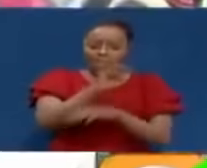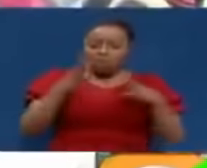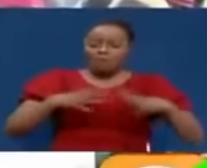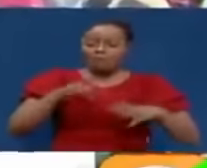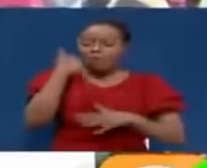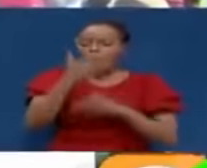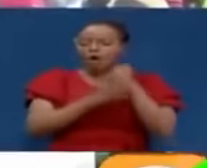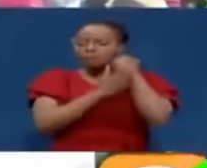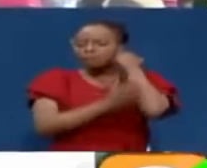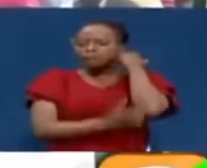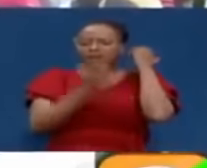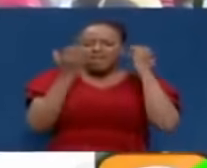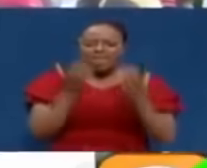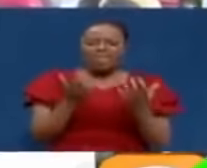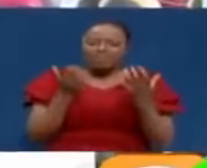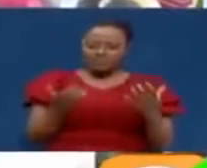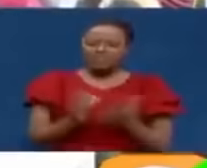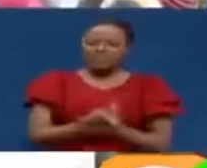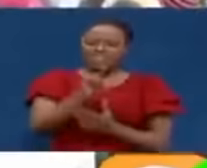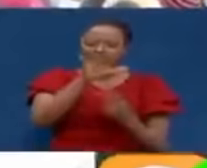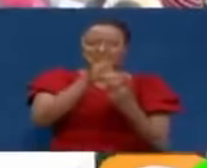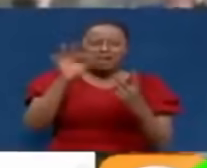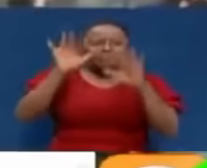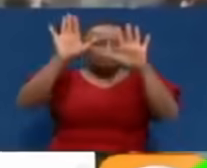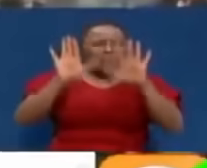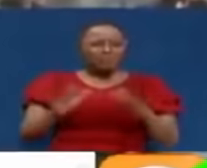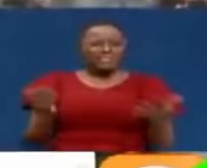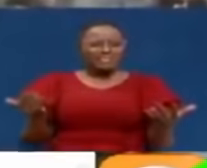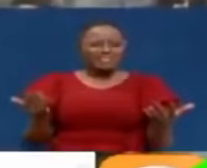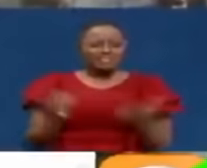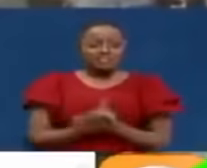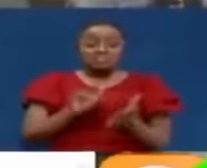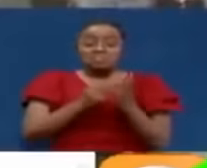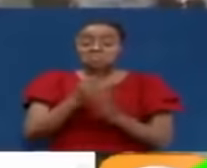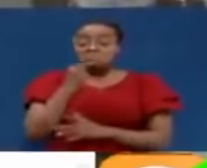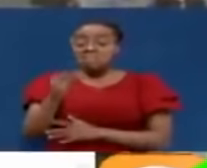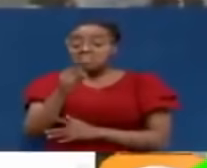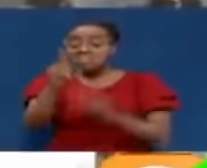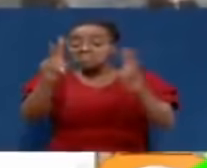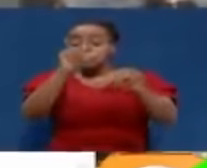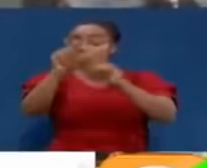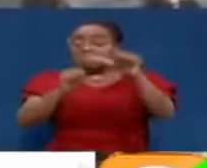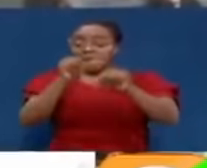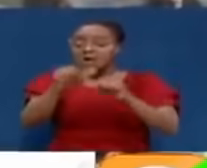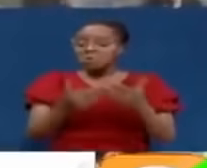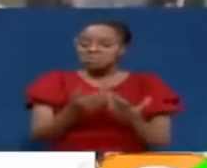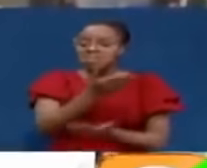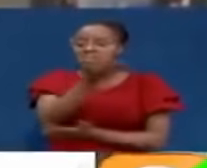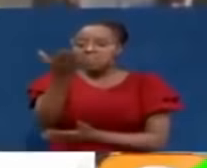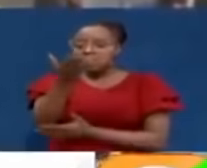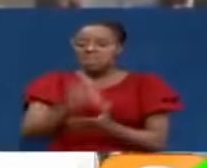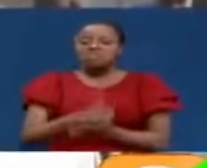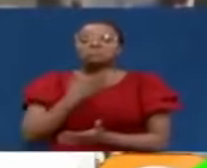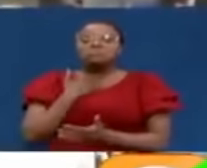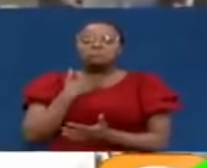ambao wamekaliwa na umaskini. That is a priority. Musituambie hii mambo ingine munatuambia hapa